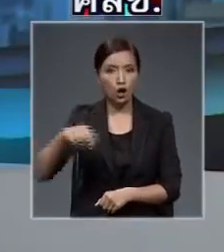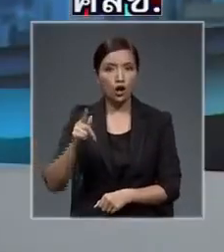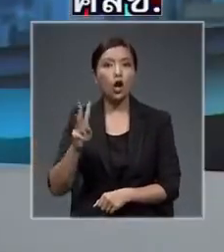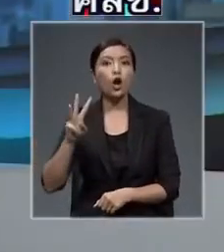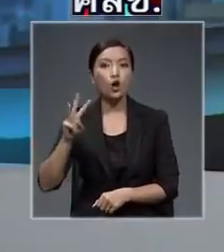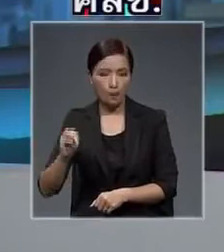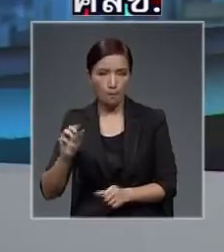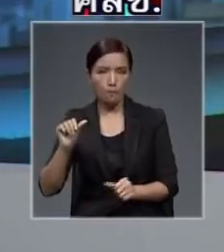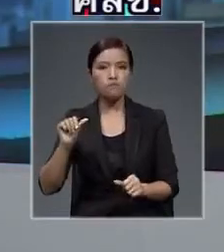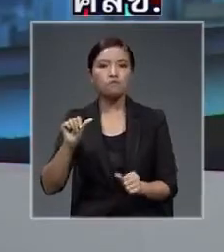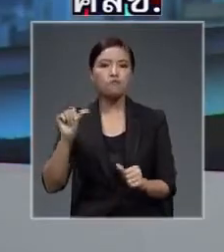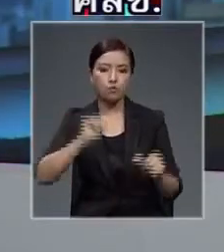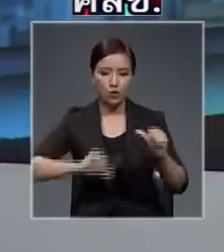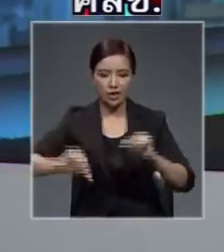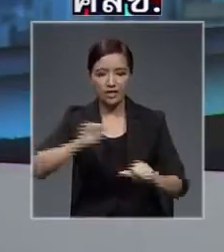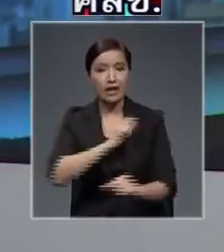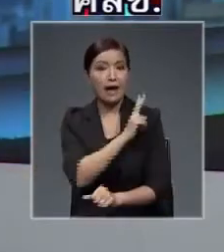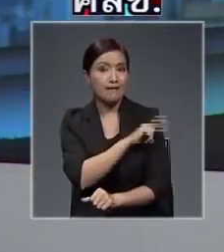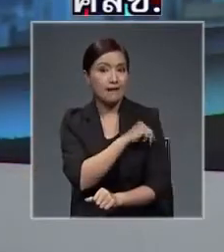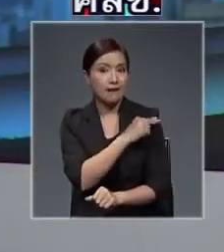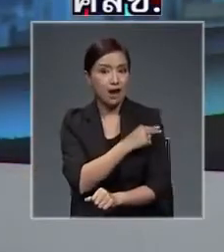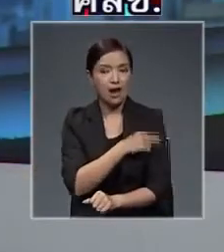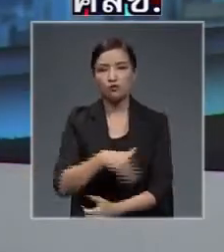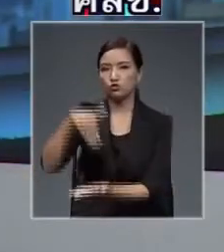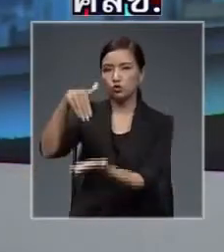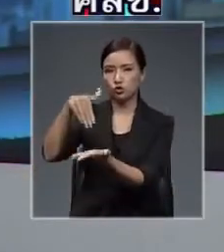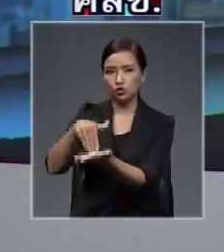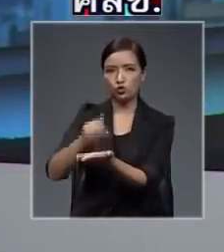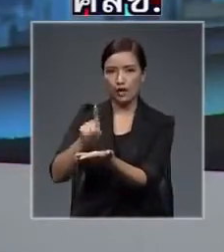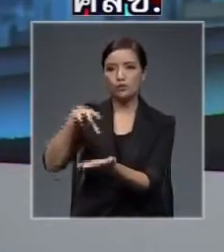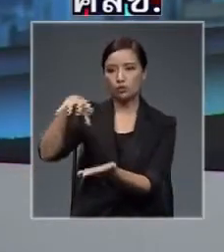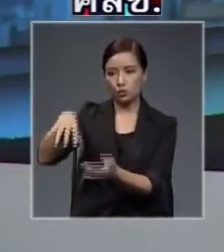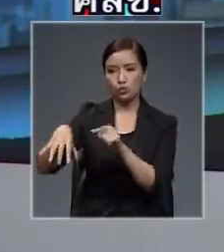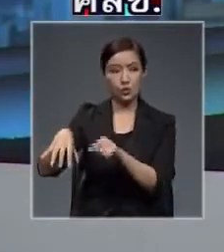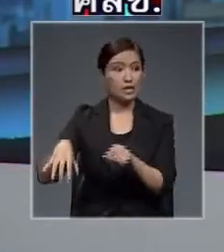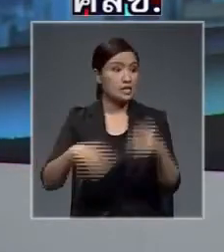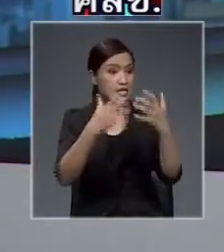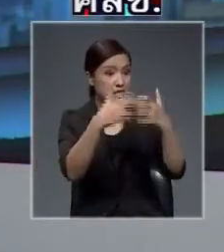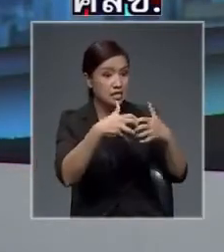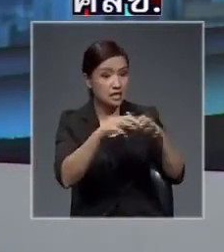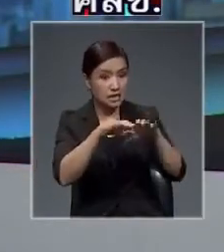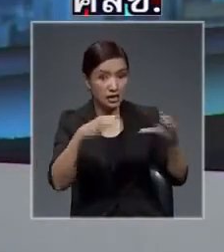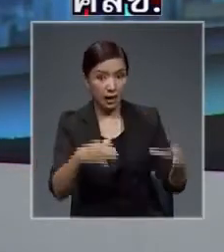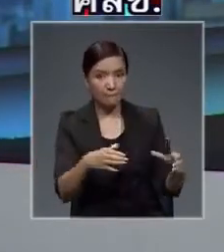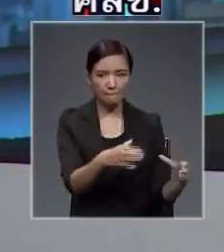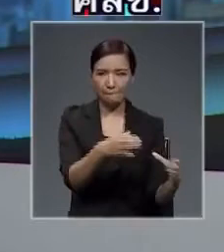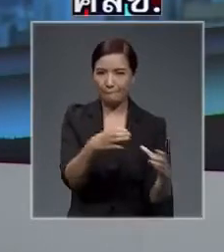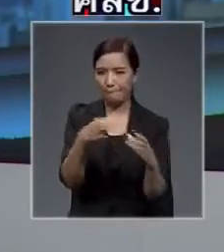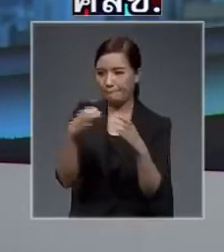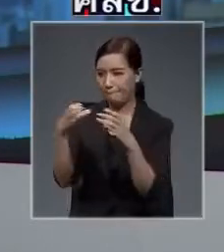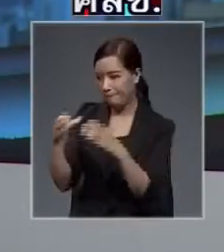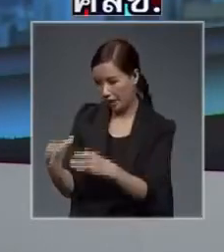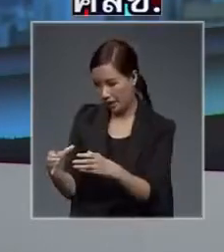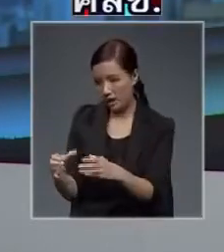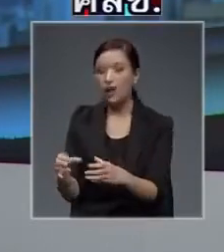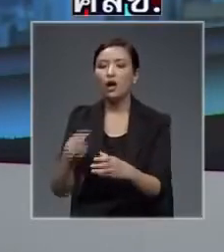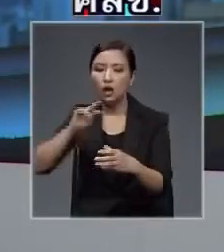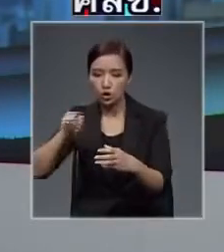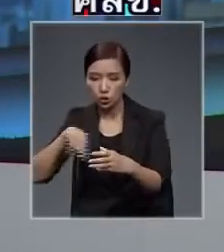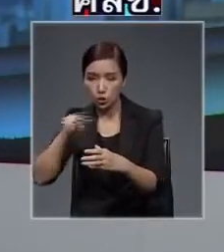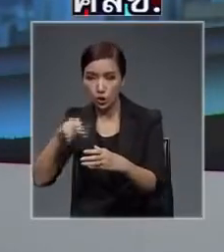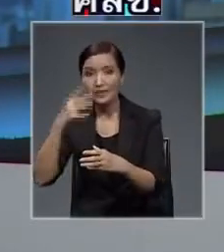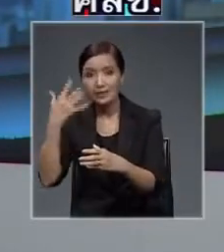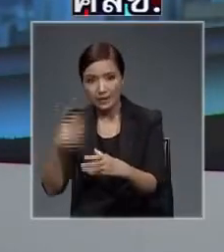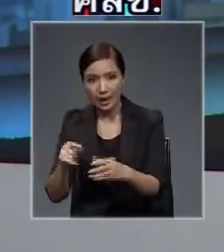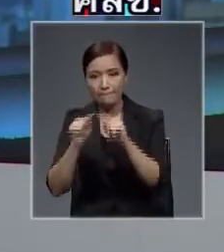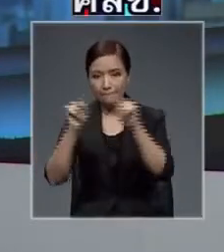นะคะก็คือมาให้กรมวิทยาศาสตร์การแพทย์ตรวจสภาพพอตรวจสภาพเสร็จก็คีย์ข้อมูลนะคะใบ